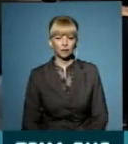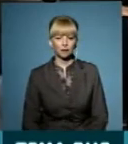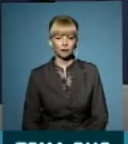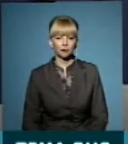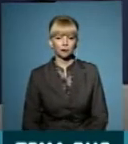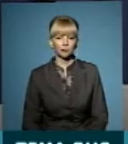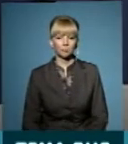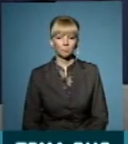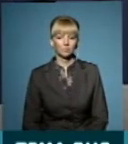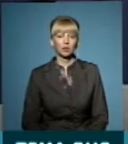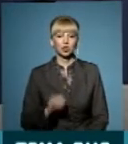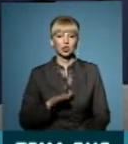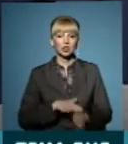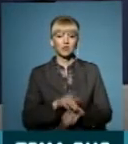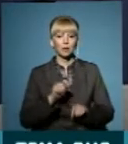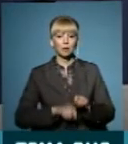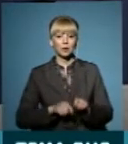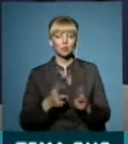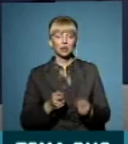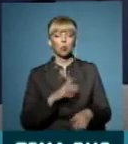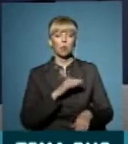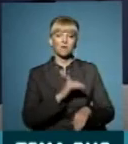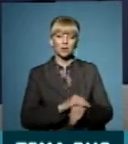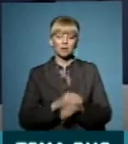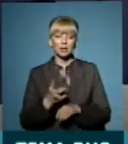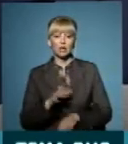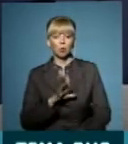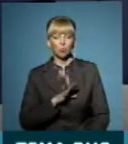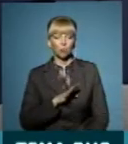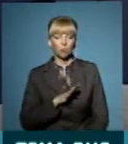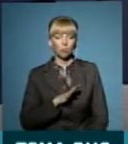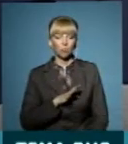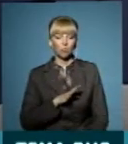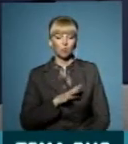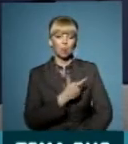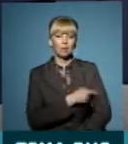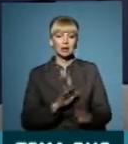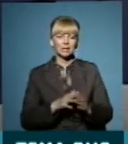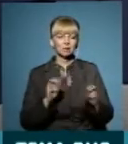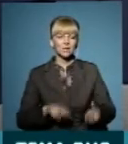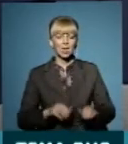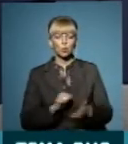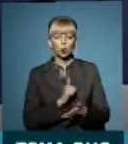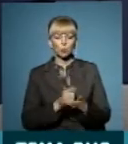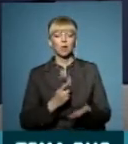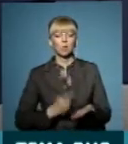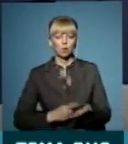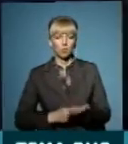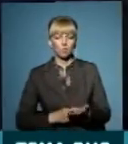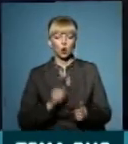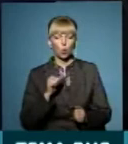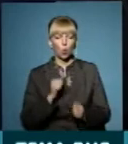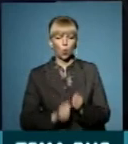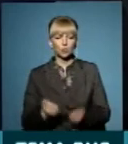чи здійснювали ви перевірки, наприклад, де виявили? Тобто, де були медкнижки чи спеціальні документи, які підтверджували? Ні,